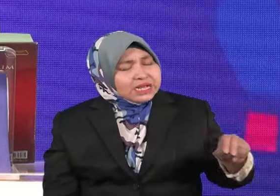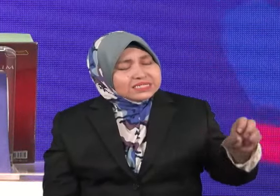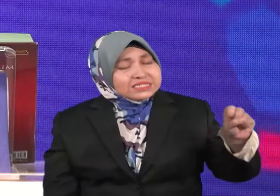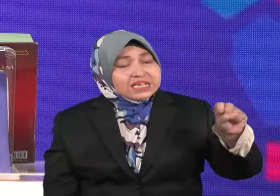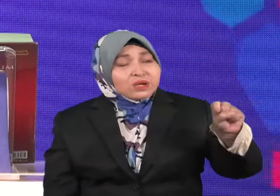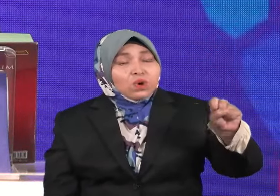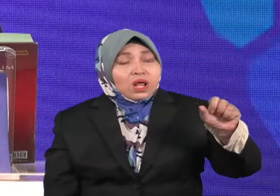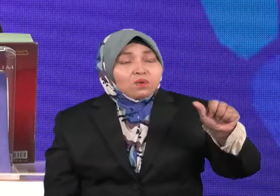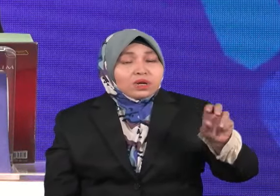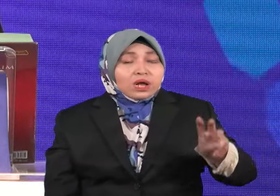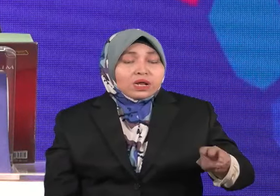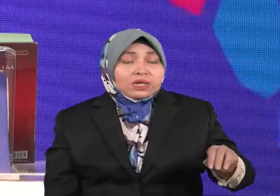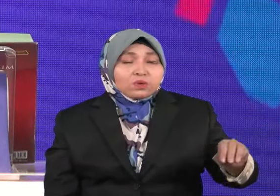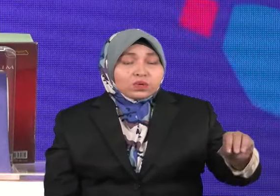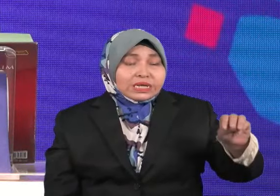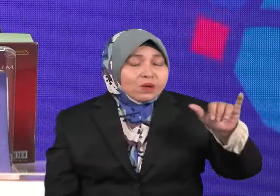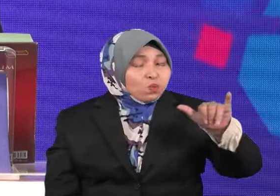لِلنَّاسِ